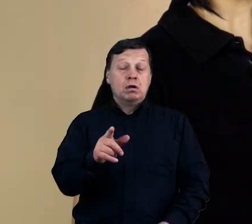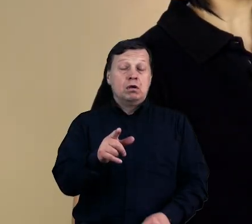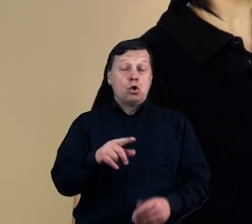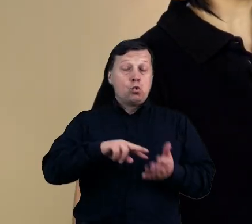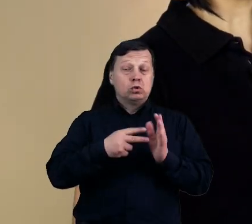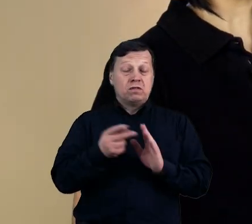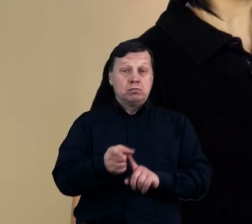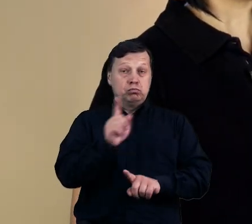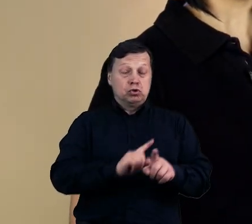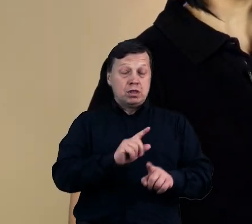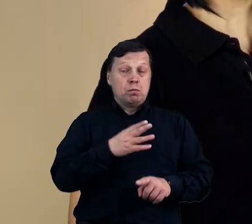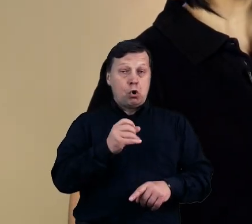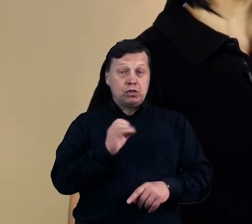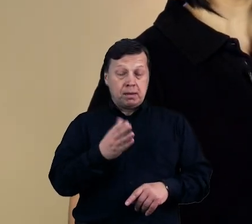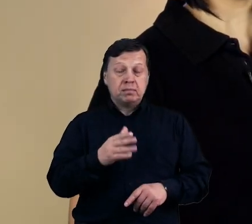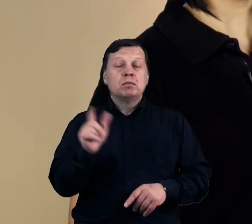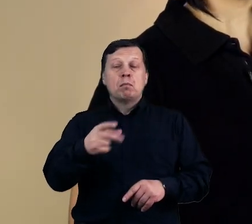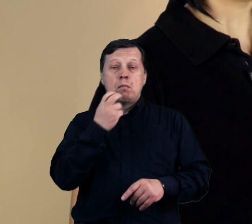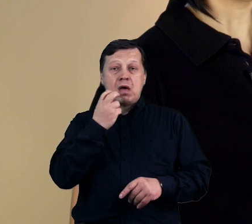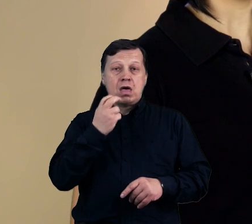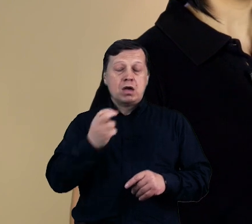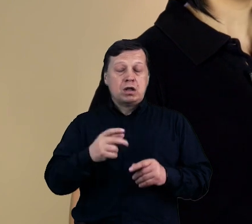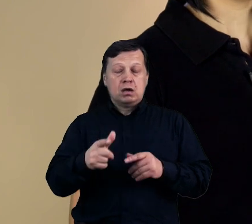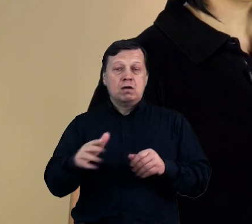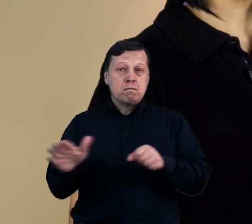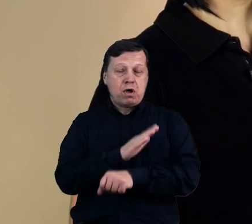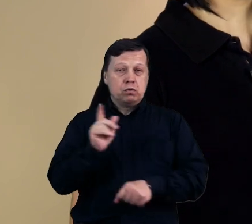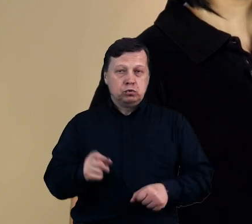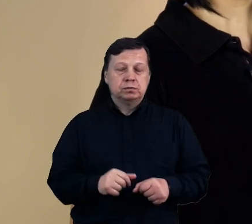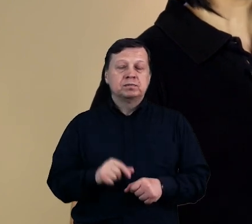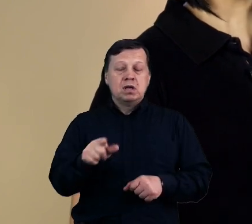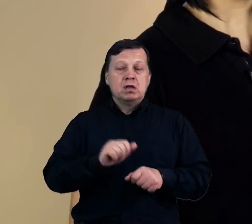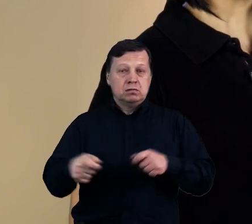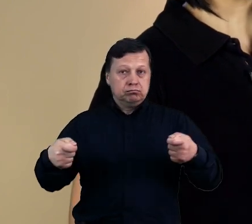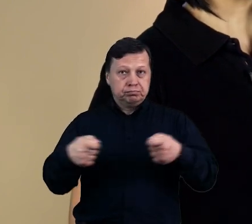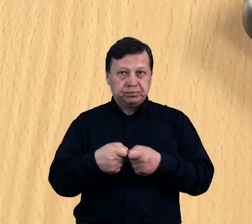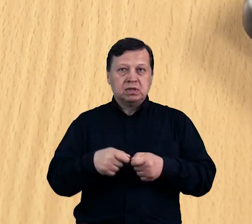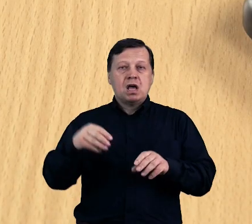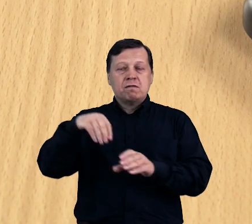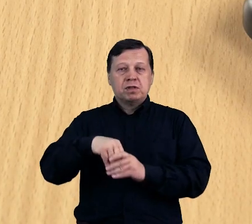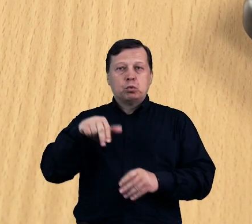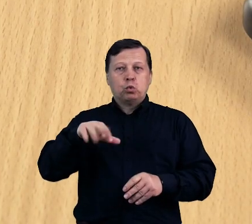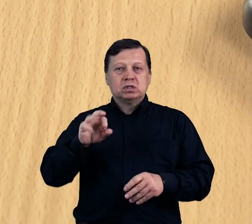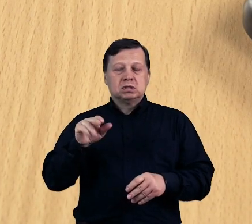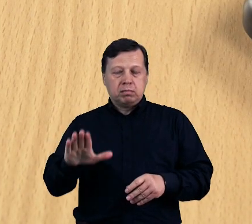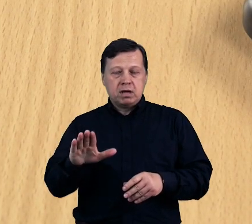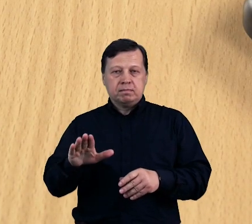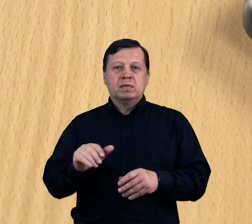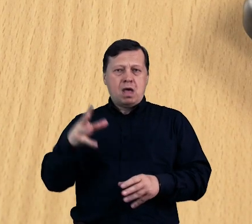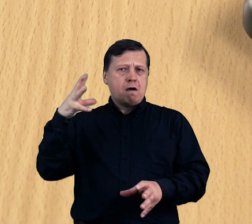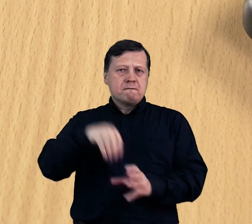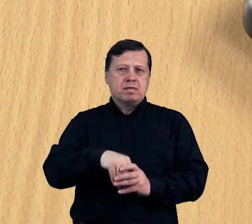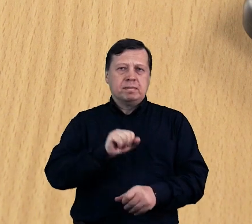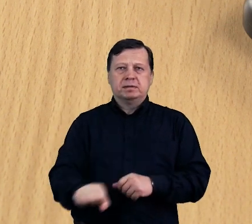Zanim rozpoczniesz konfigurację modemu, naładuj baterię w urządzeniu. Służy do tego zasilacz z przewodem USB, który jest w